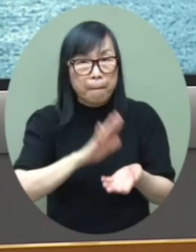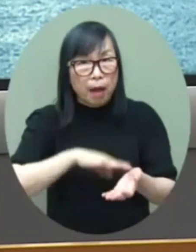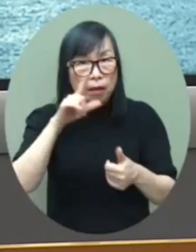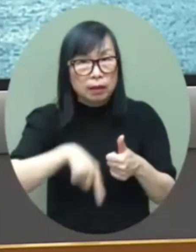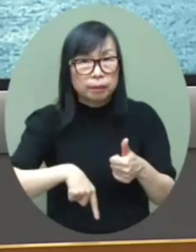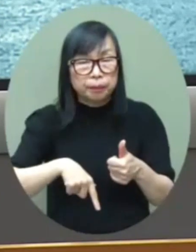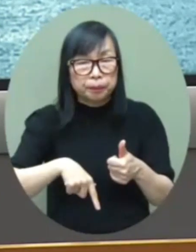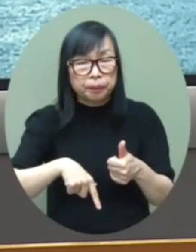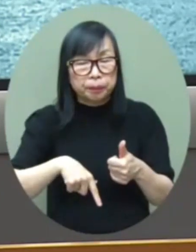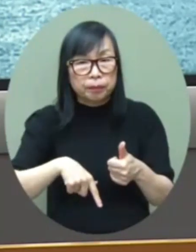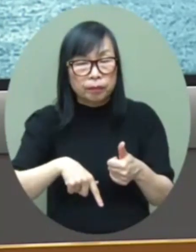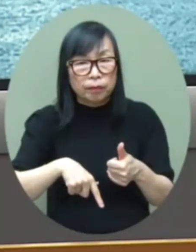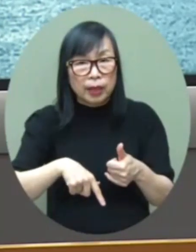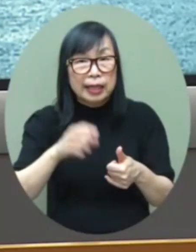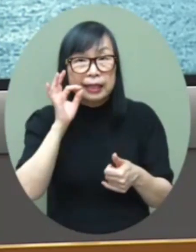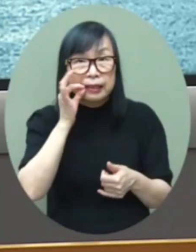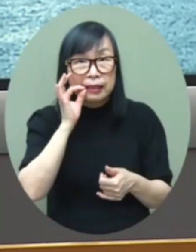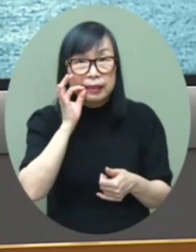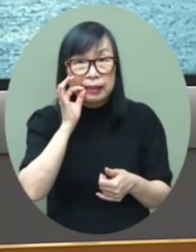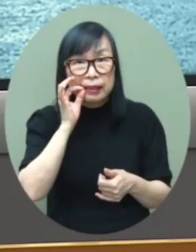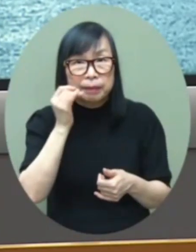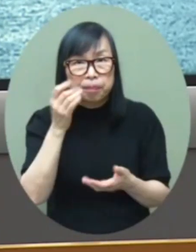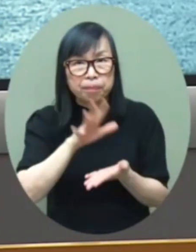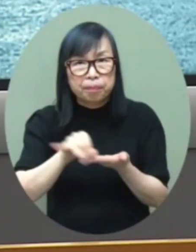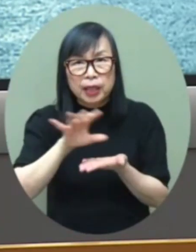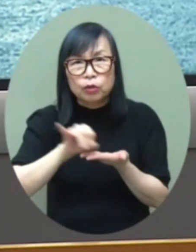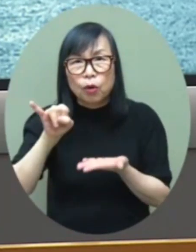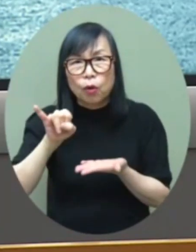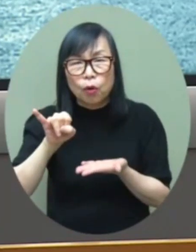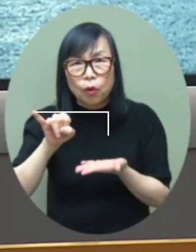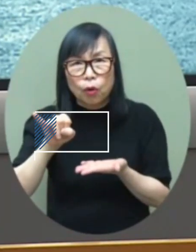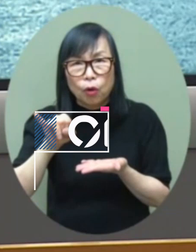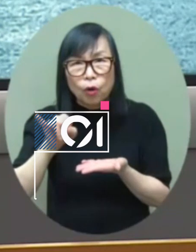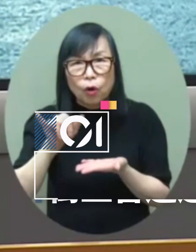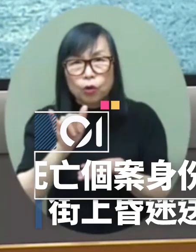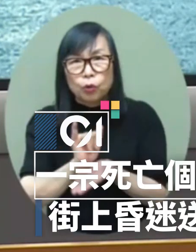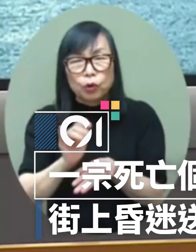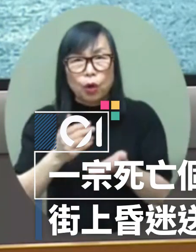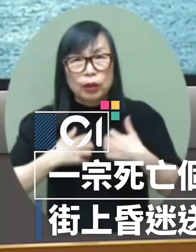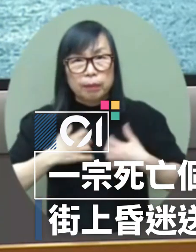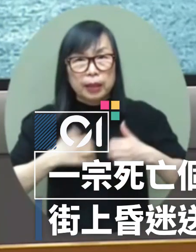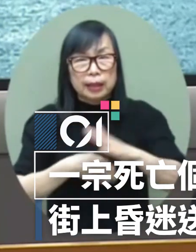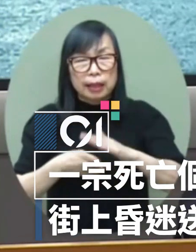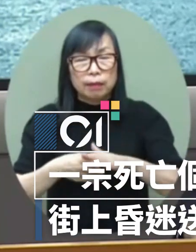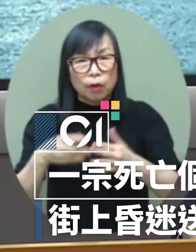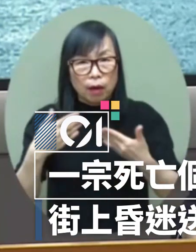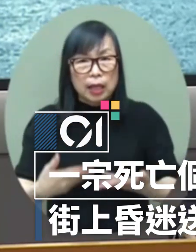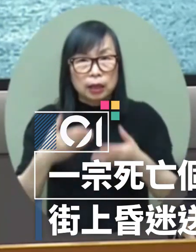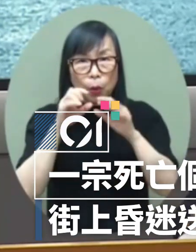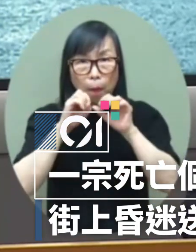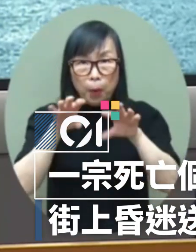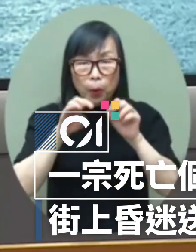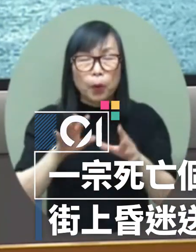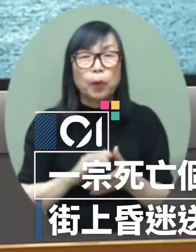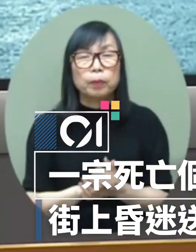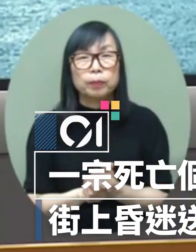咧，因為佢個年齡咧，我哋係唔清楚嘅，佢係送咗去急症室。咁呢度我都想係報告一